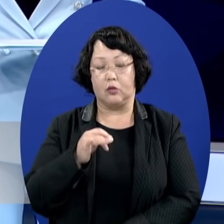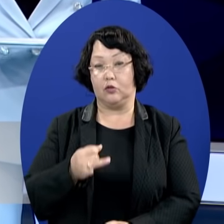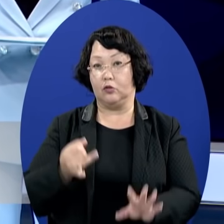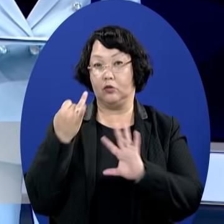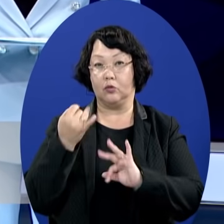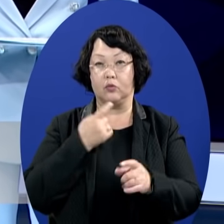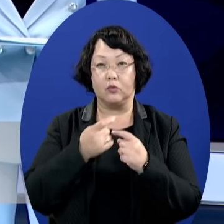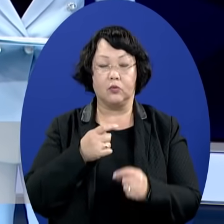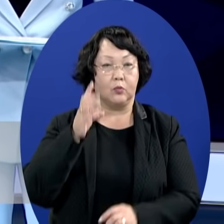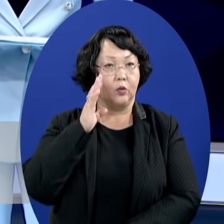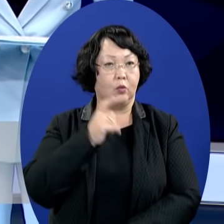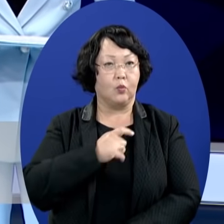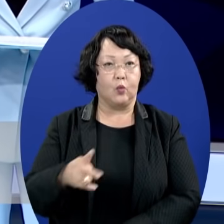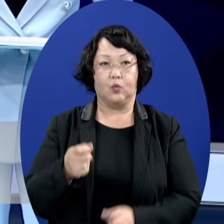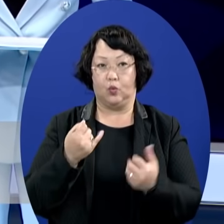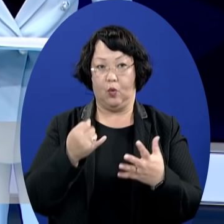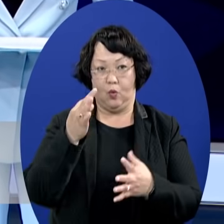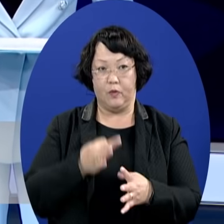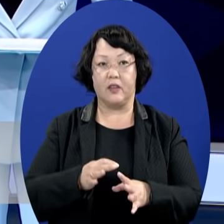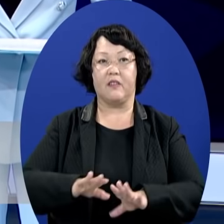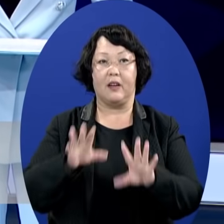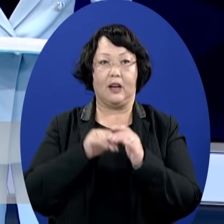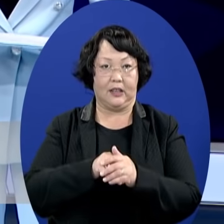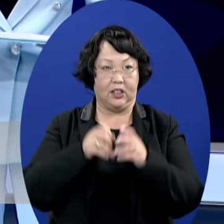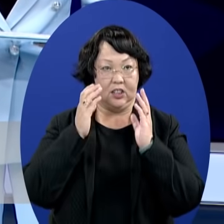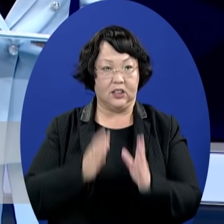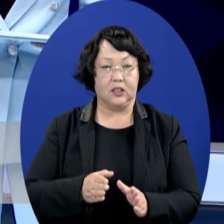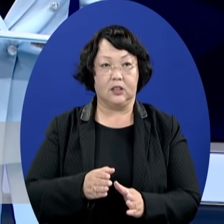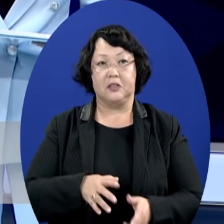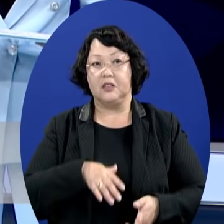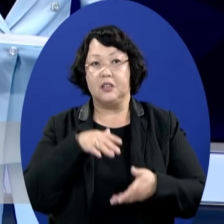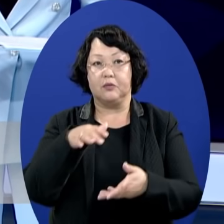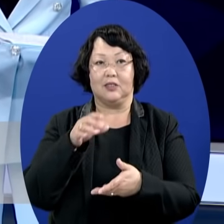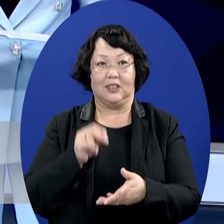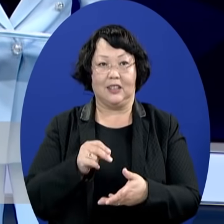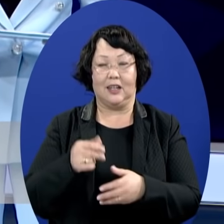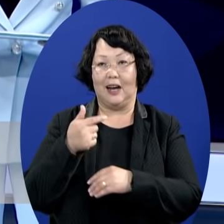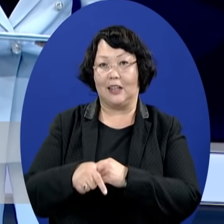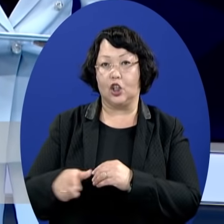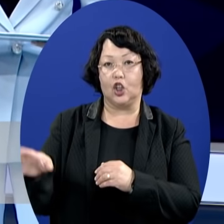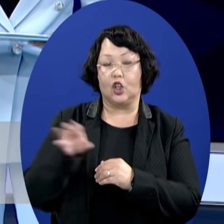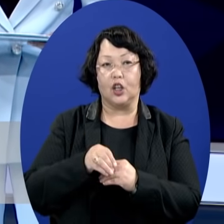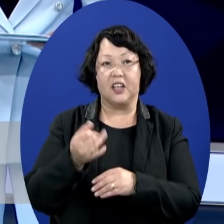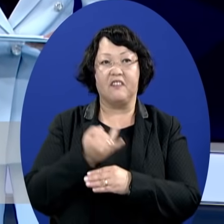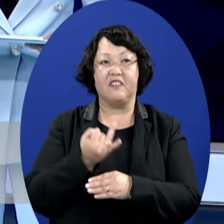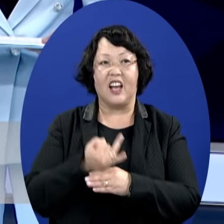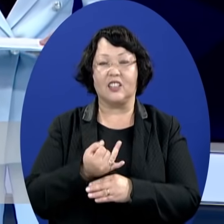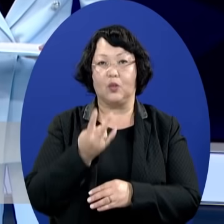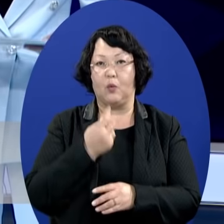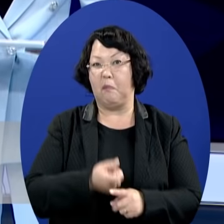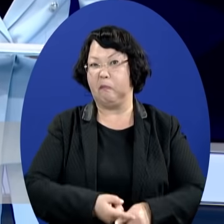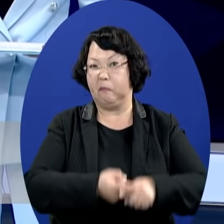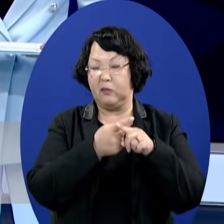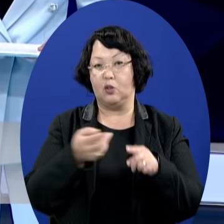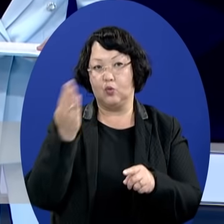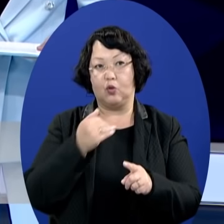хуралдаж, бодлогын хүүгээ 6% хэвээр хадгалах шийдвэр гаргасан. За учир нь нийлүүлэлтийн чанартай гадаад хүчин зүйлийн нөлөө инфляцийг эрчимжүүлсэн гэж үзэж байгаа учраас тэд